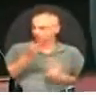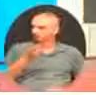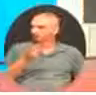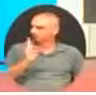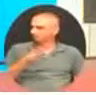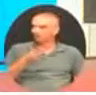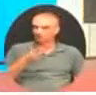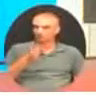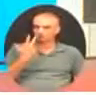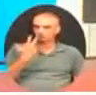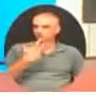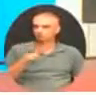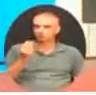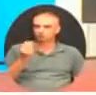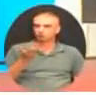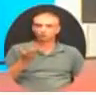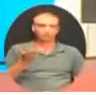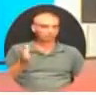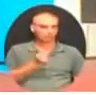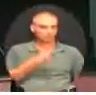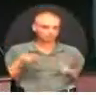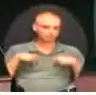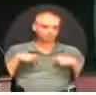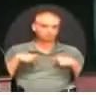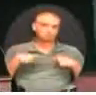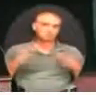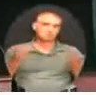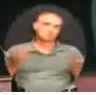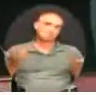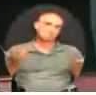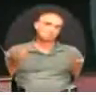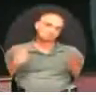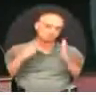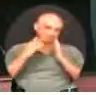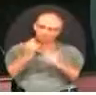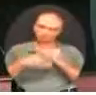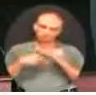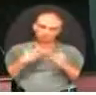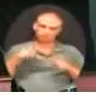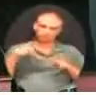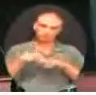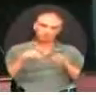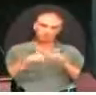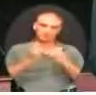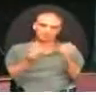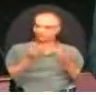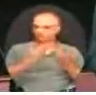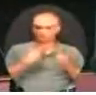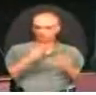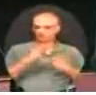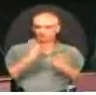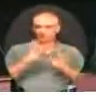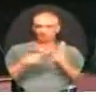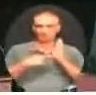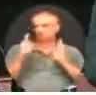את ה3 מיליון שקל האלה? לקחת אותם בחזרה? קשה לי להאמין, וגם אני האחרונה שרוצה לחבל במשחק הזה, כי אז אני לא אוכל